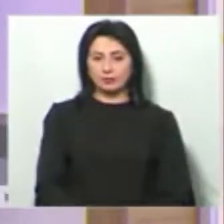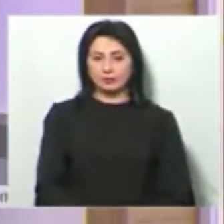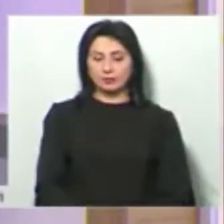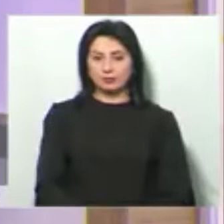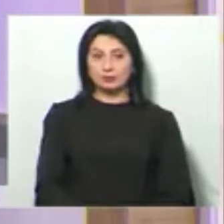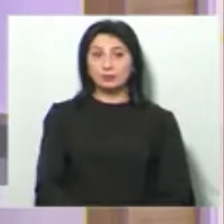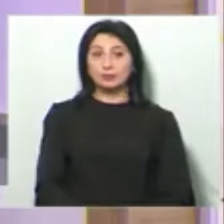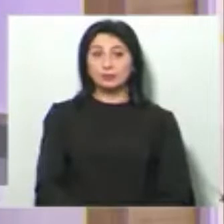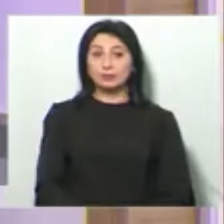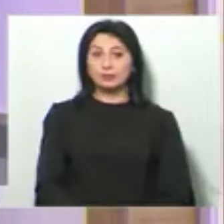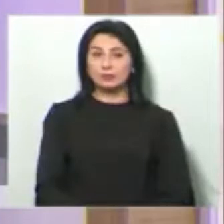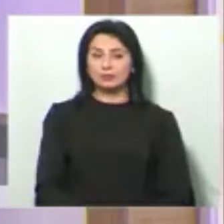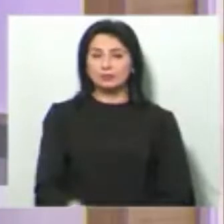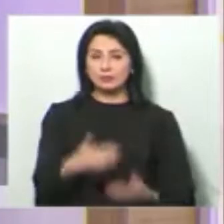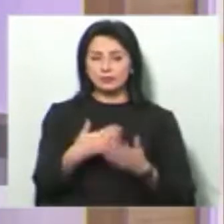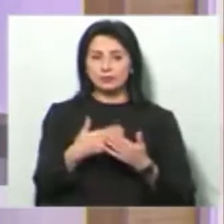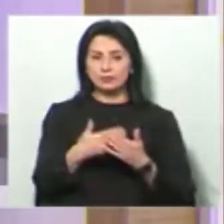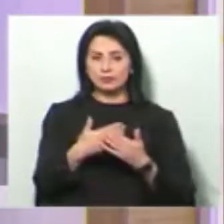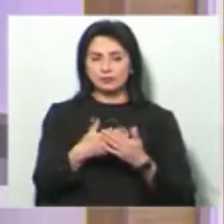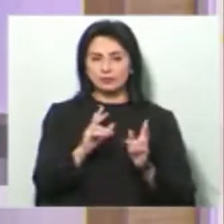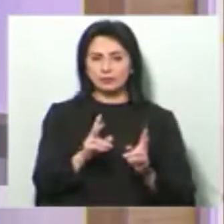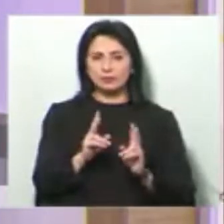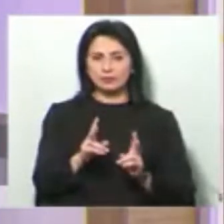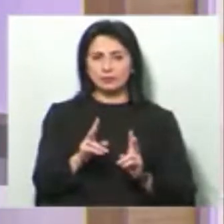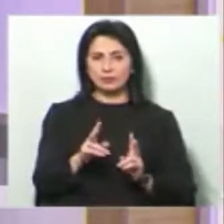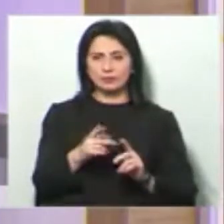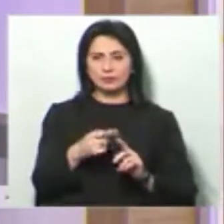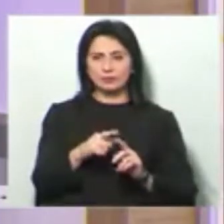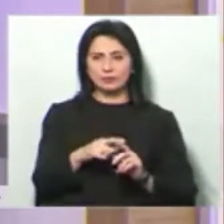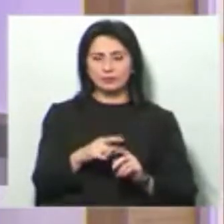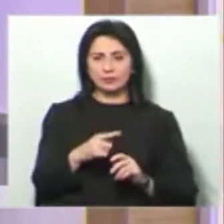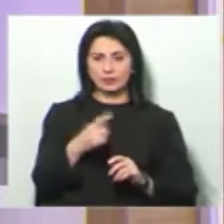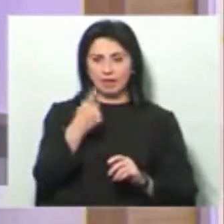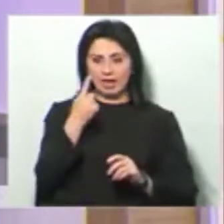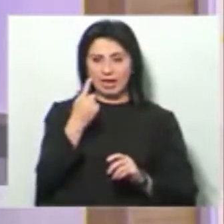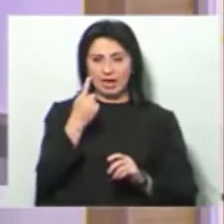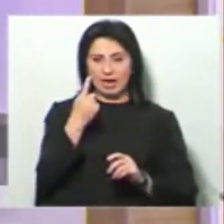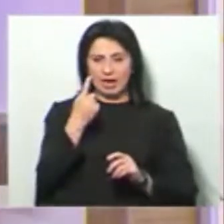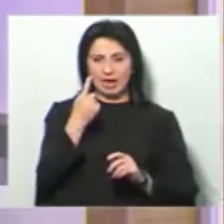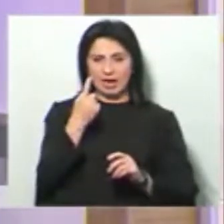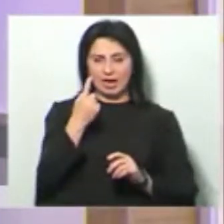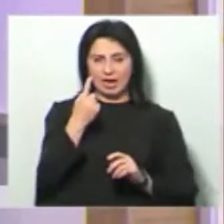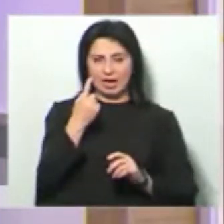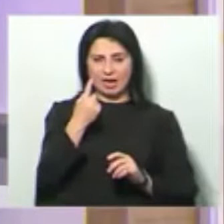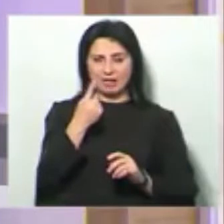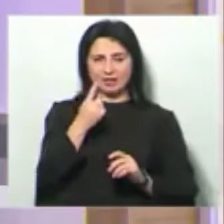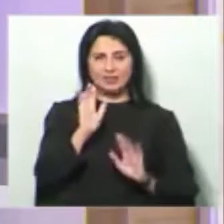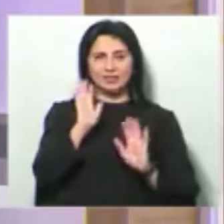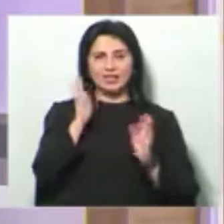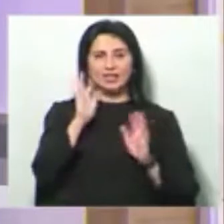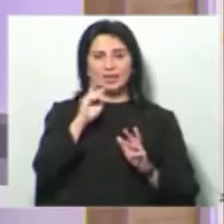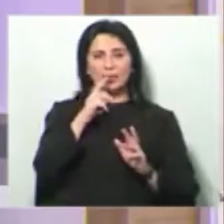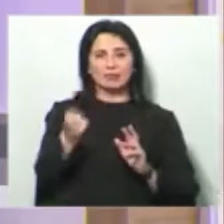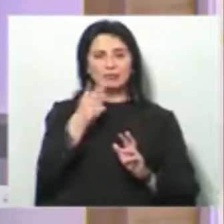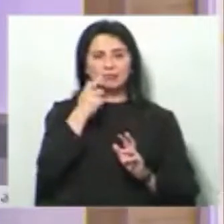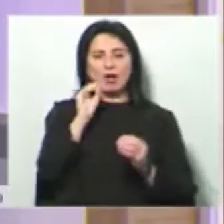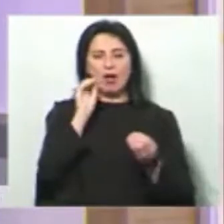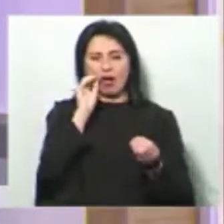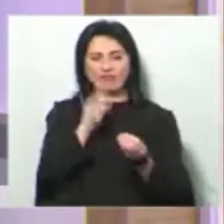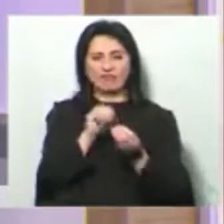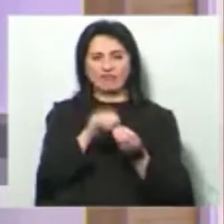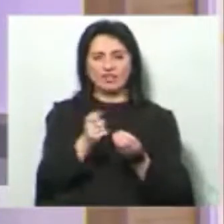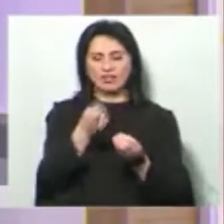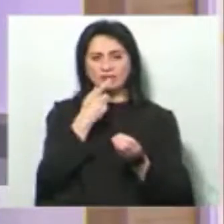Isa, ai magalitat vints, erti dasakhelebis kipetelzi damas